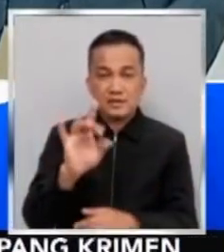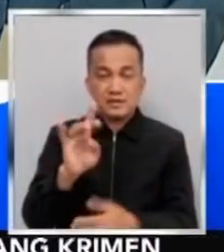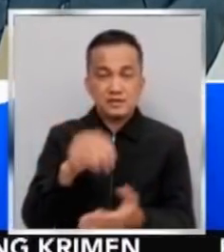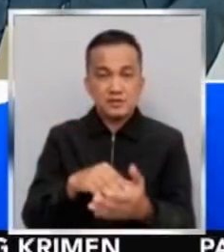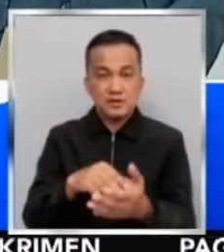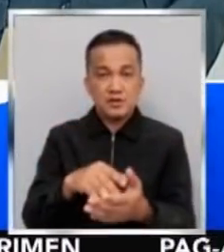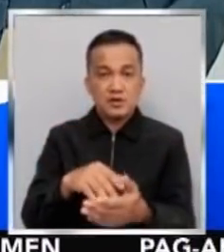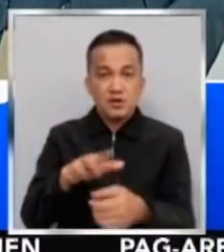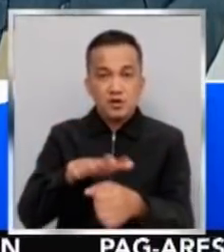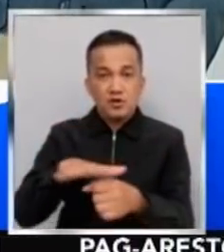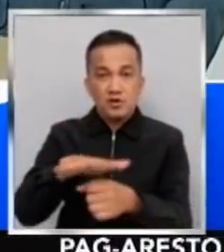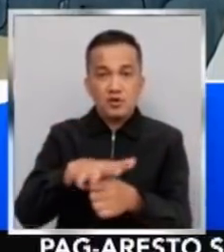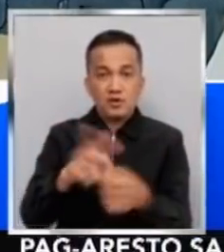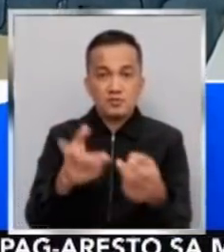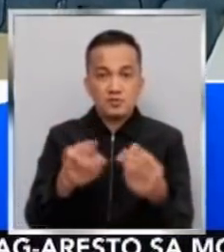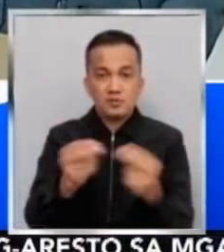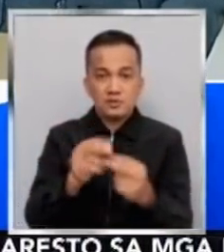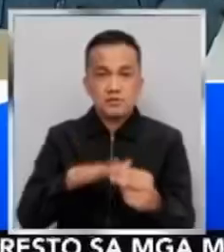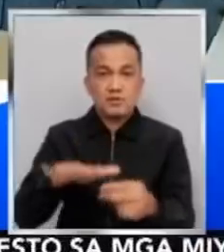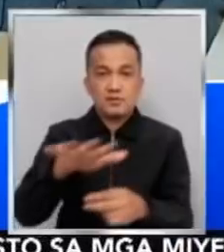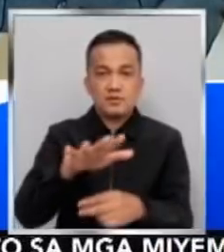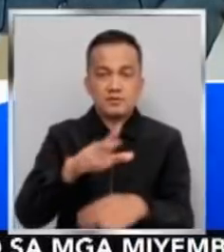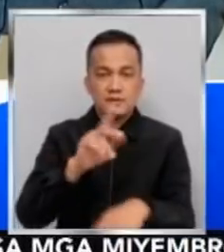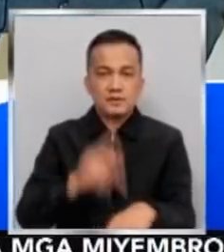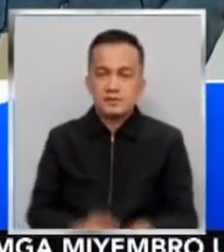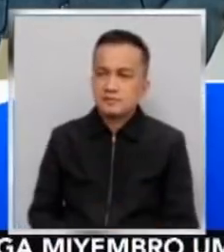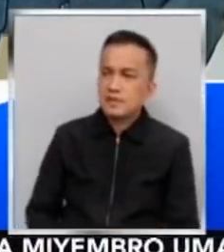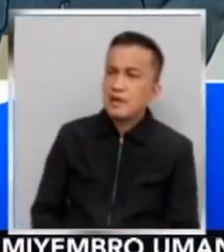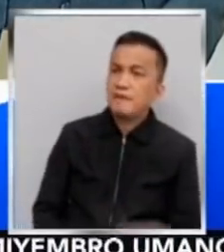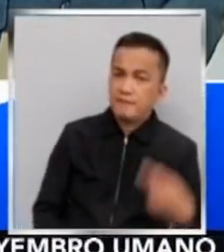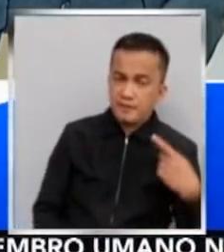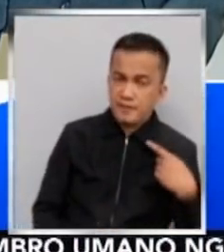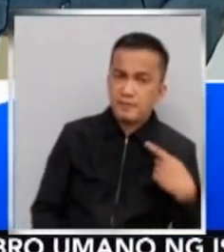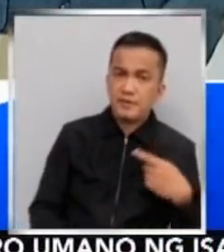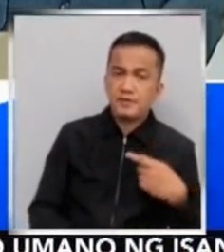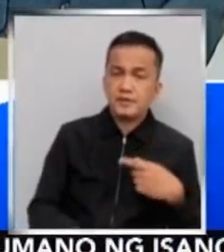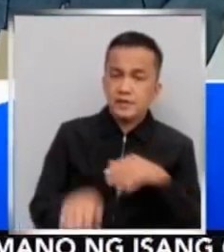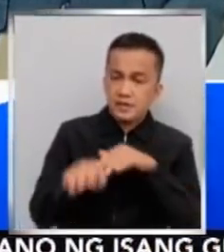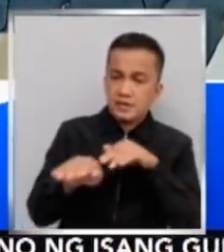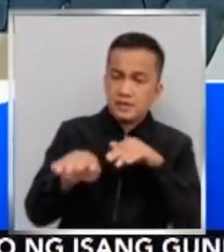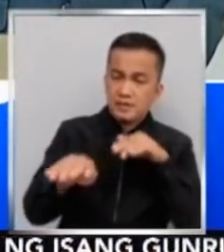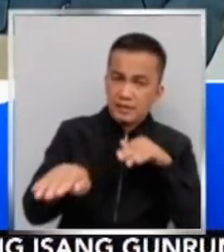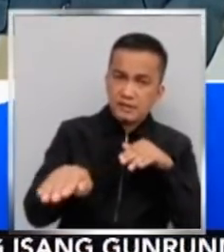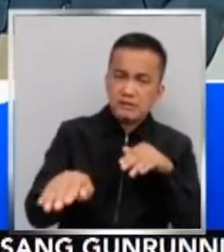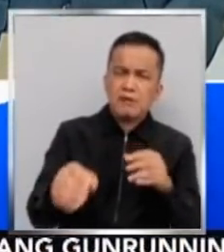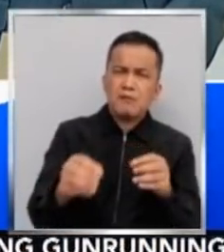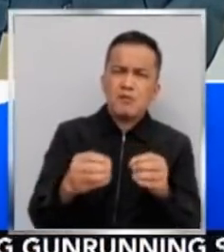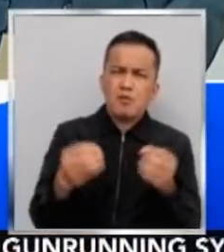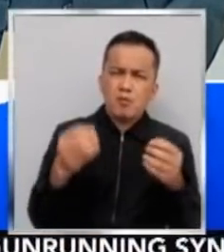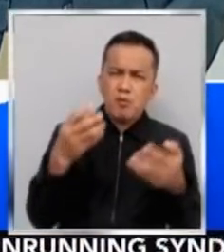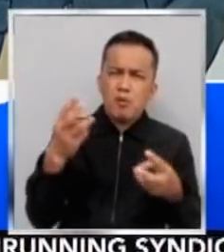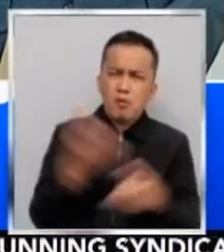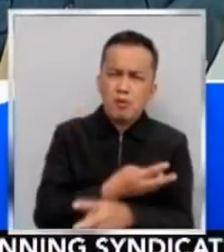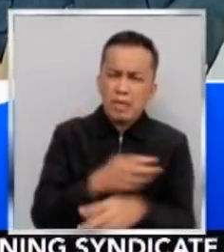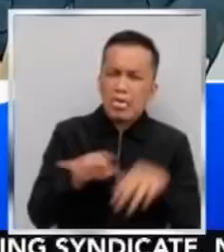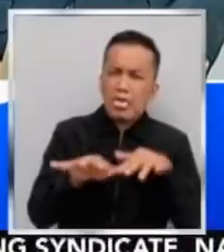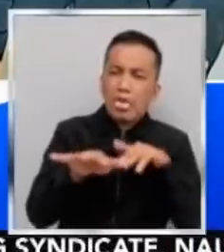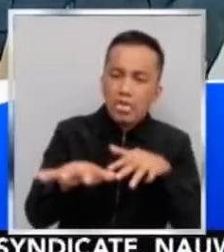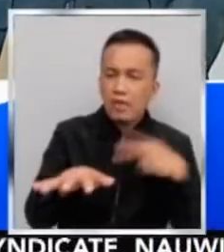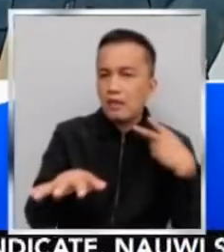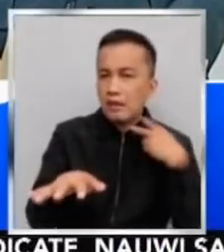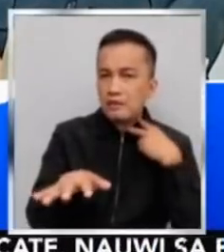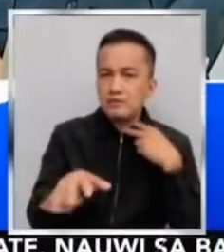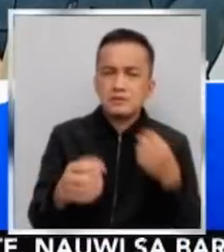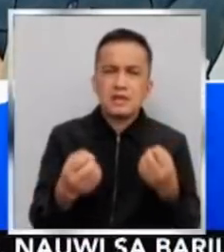posisyon sa buong bansa. May mga caravan na nagpabigat sa trapiko at nagkalat din ng mga naglalakihang campaign para